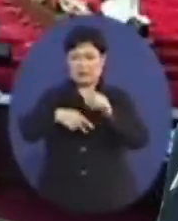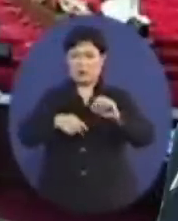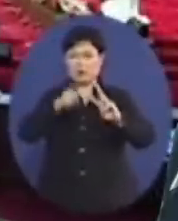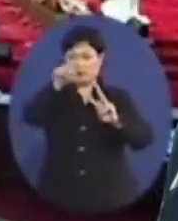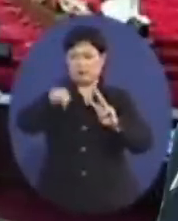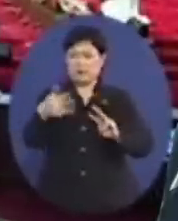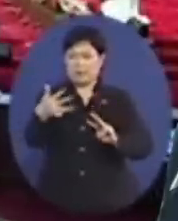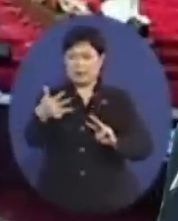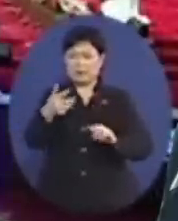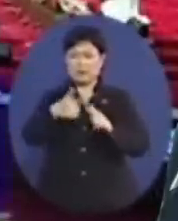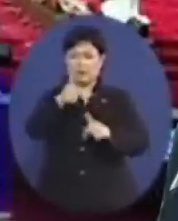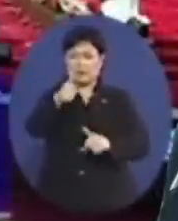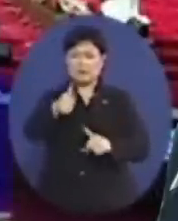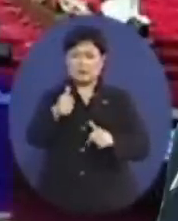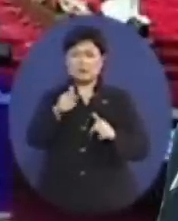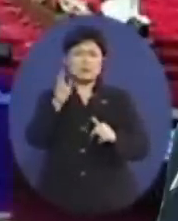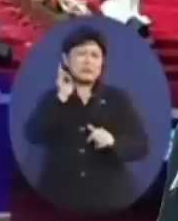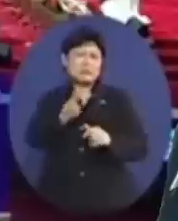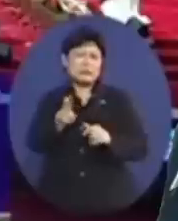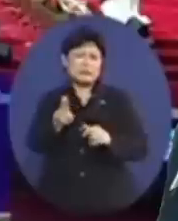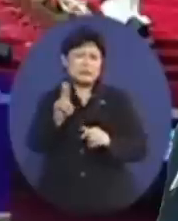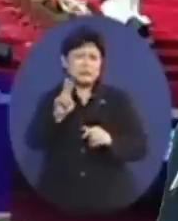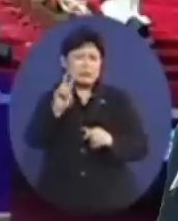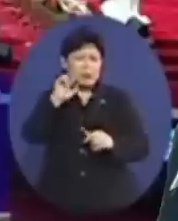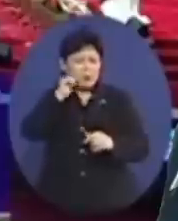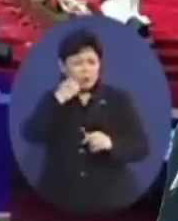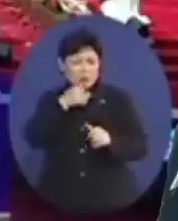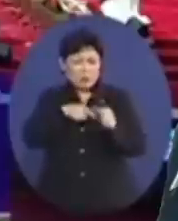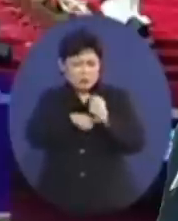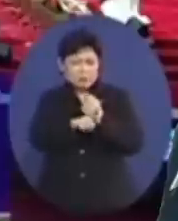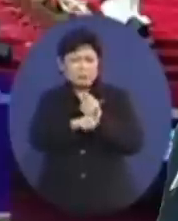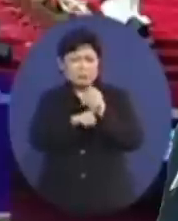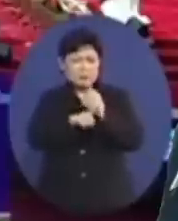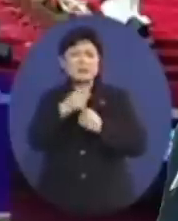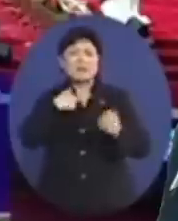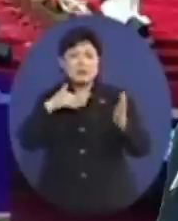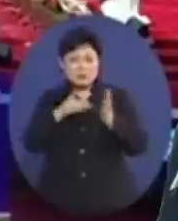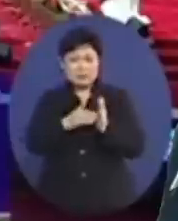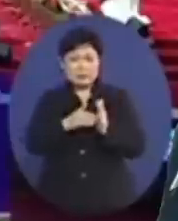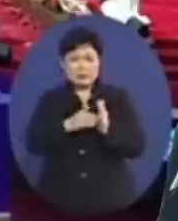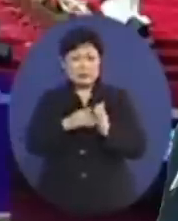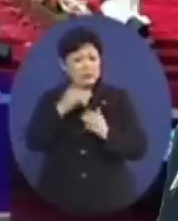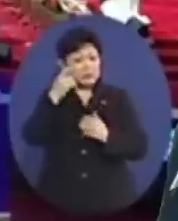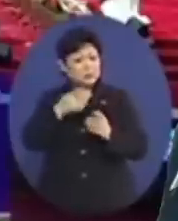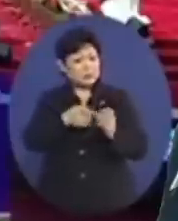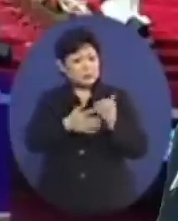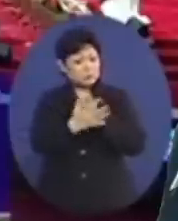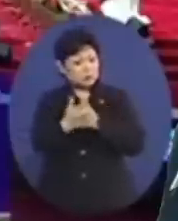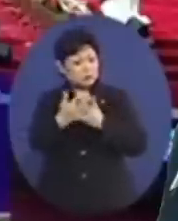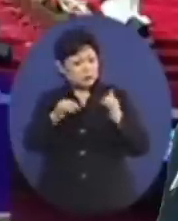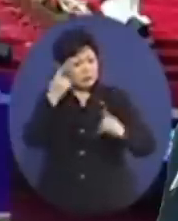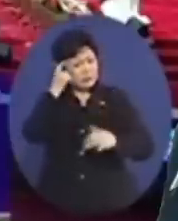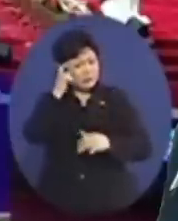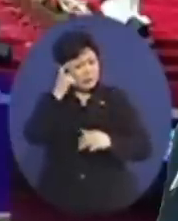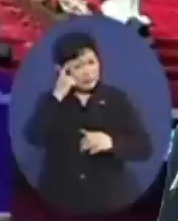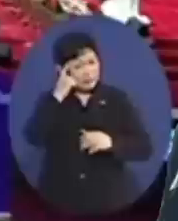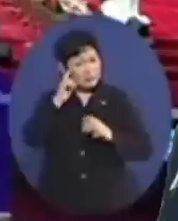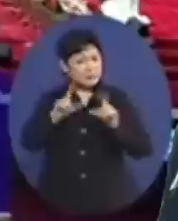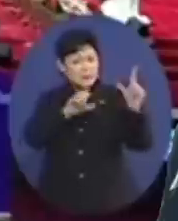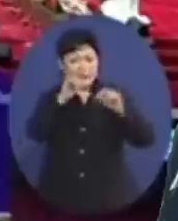8절에 그는 곤욕과 신문을 당하고 끌려갔으나 그 세대 중에 누가 생각하기를 그가 살아있는 자들의 땅에서